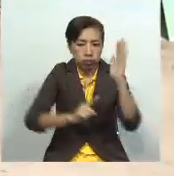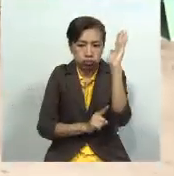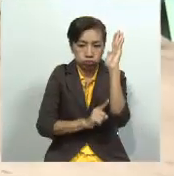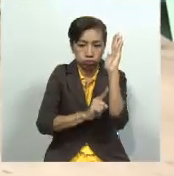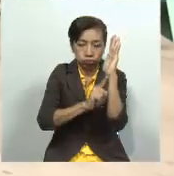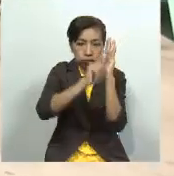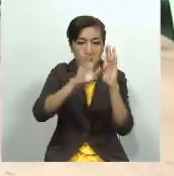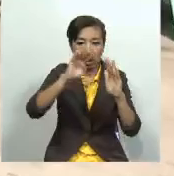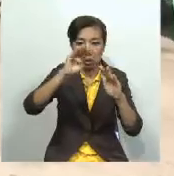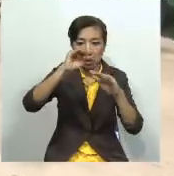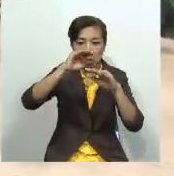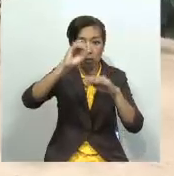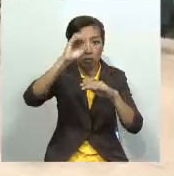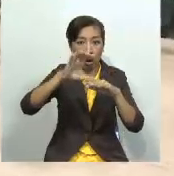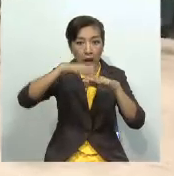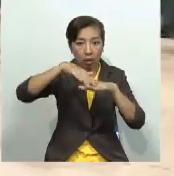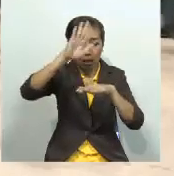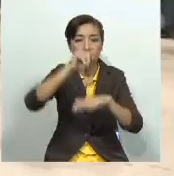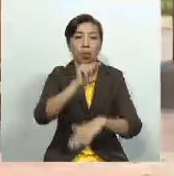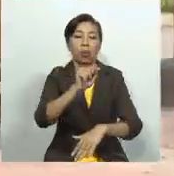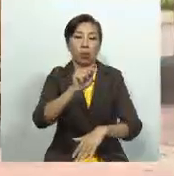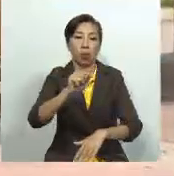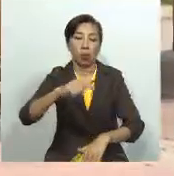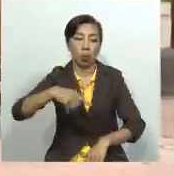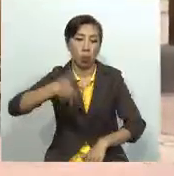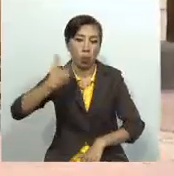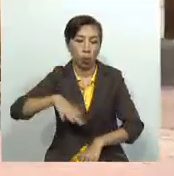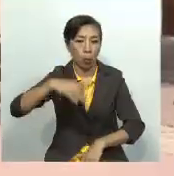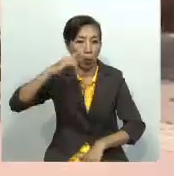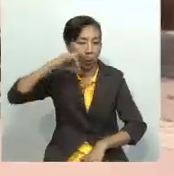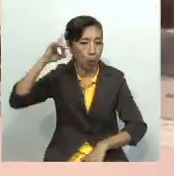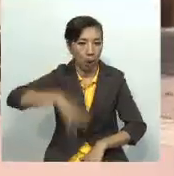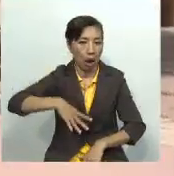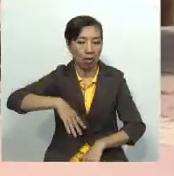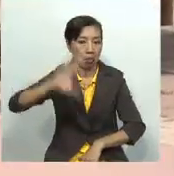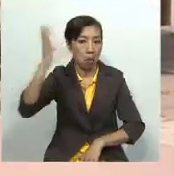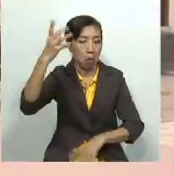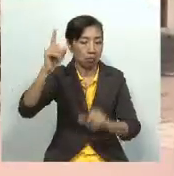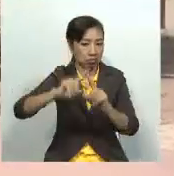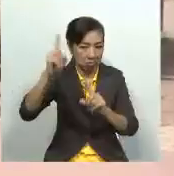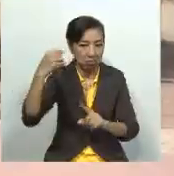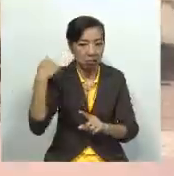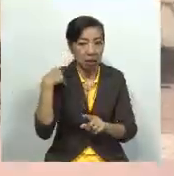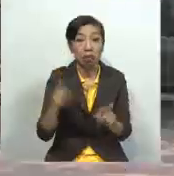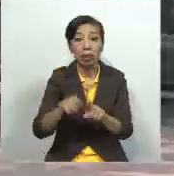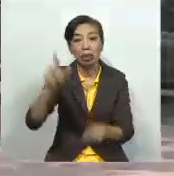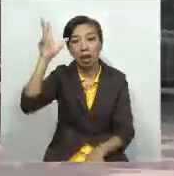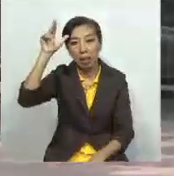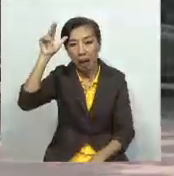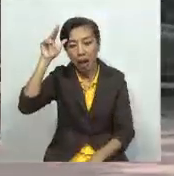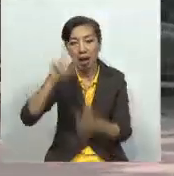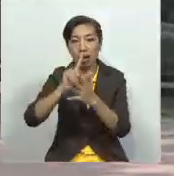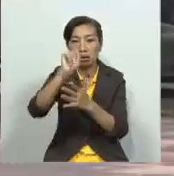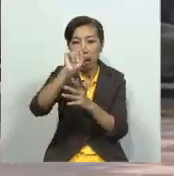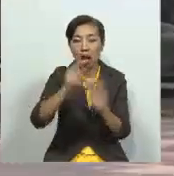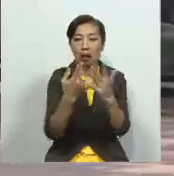กว่า40องศาเซลเซียสซึ่งถือว่าค่อนข้างร้อนและติดอันดับโลกอย่างเช่นที่จังหวัดลำปางตาก